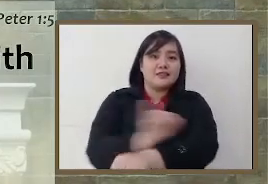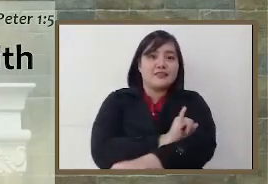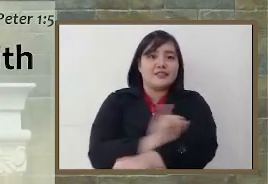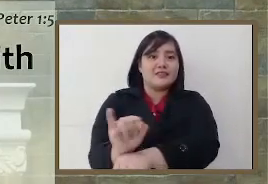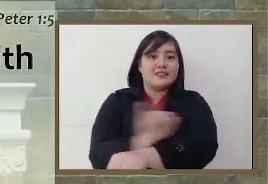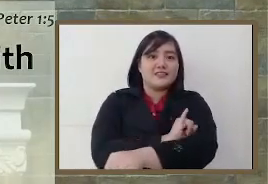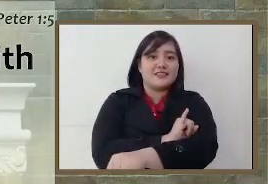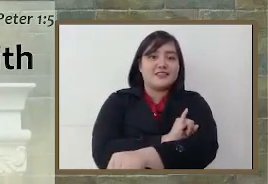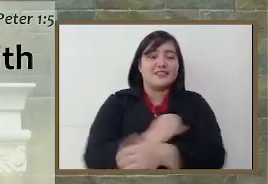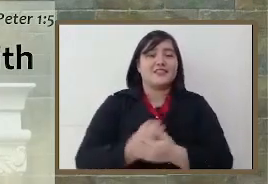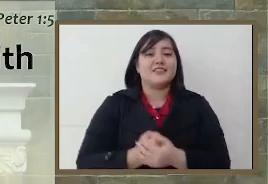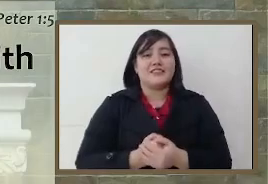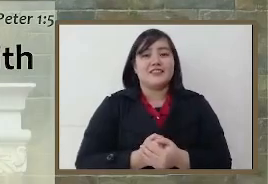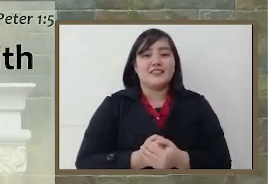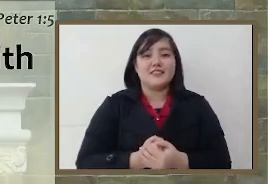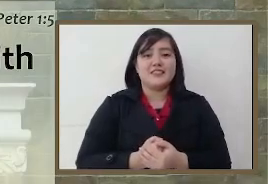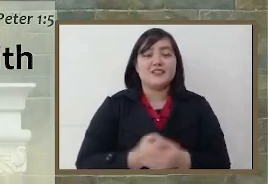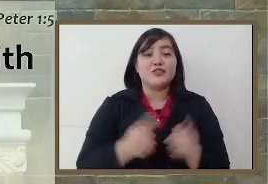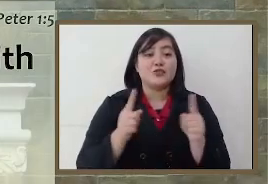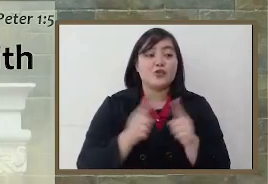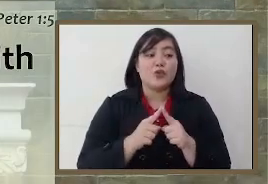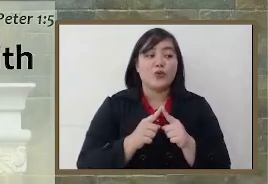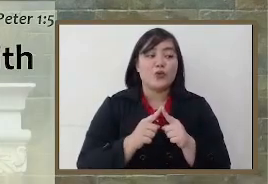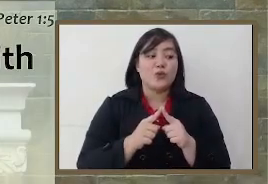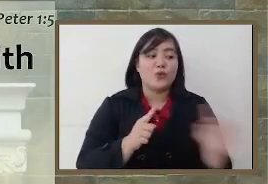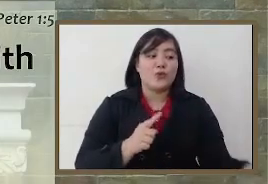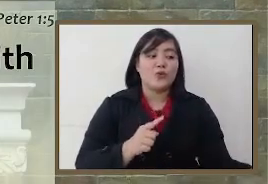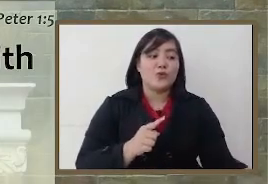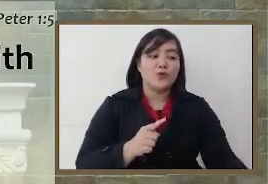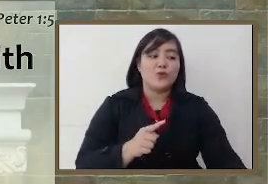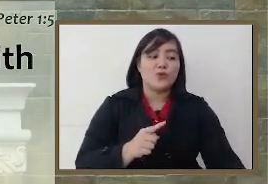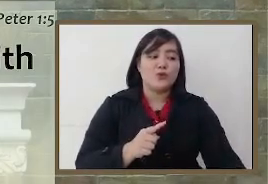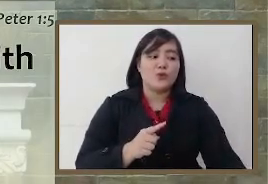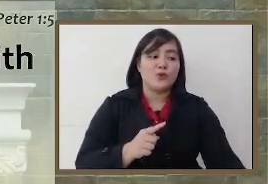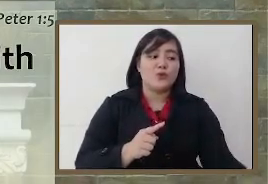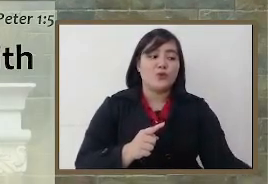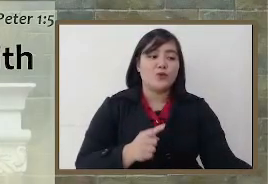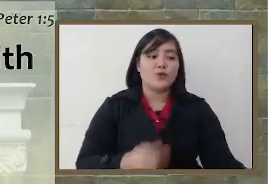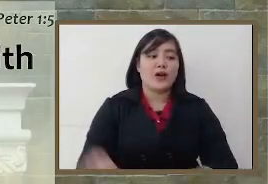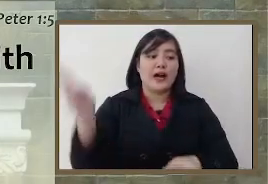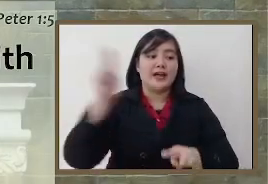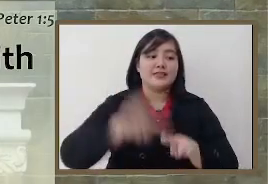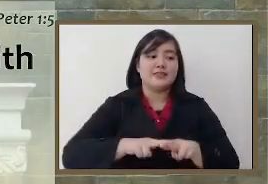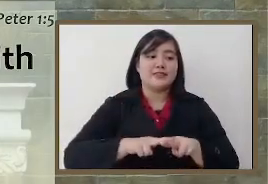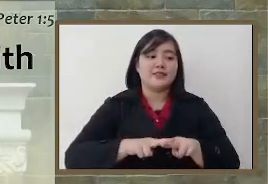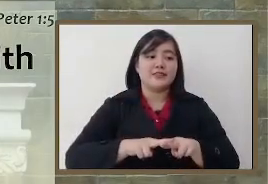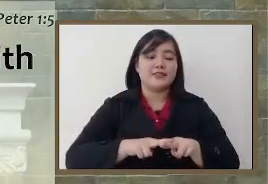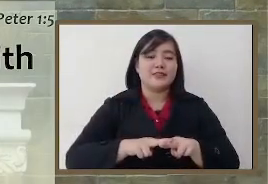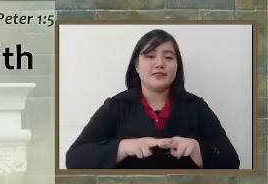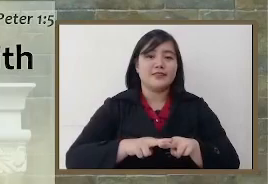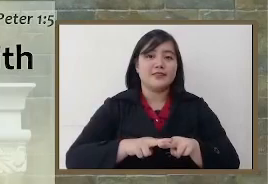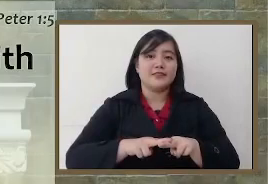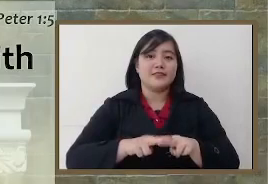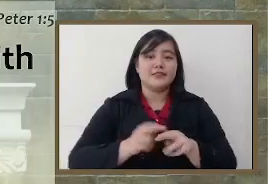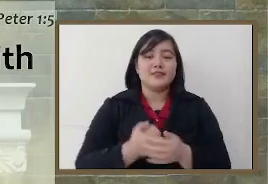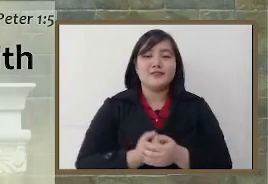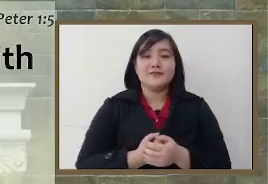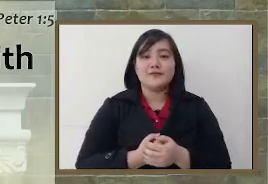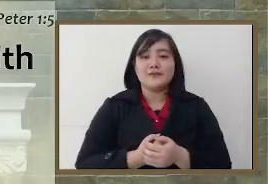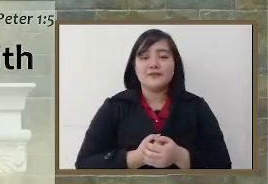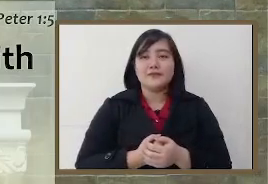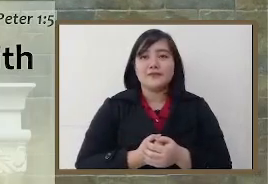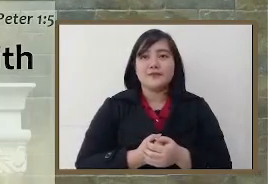diligence to what, mga kapatid? To adding, sa pagdagdag ng